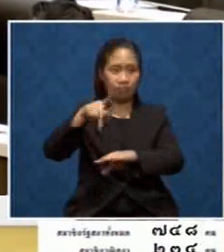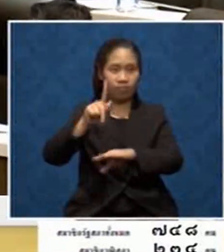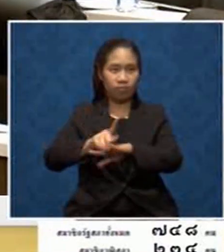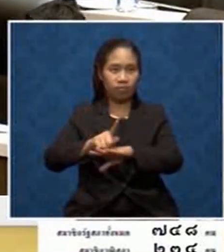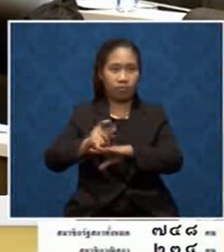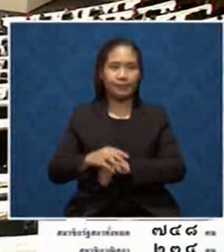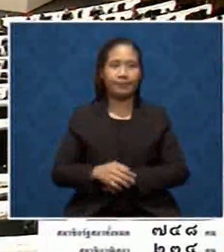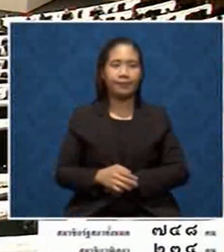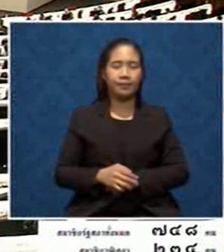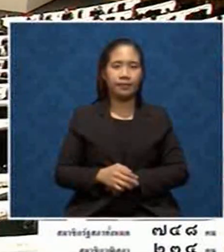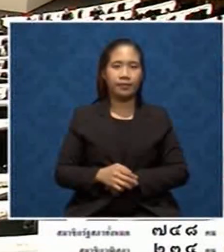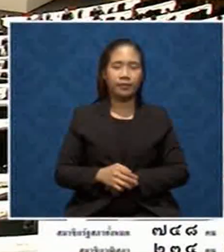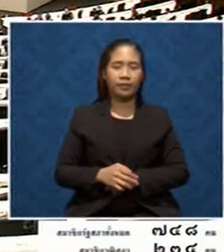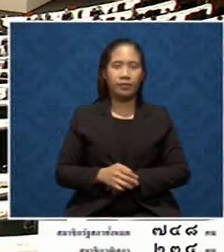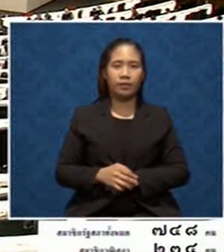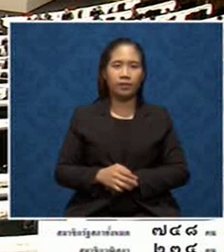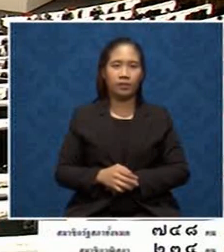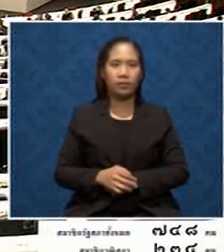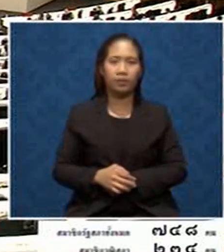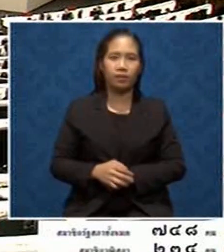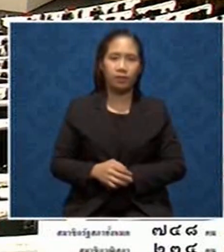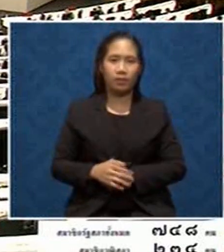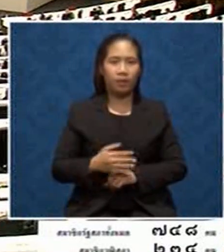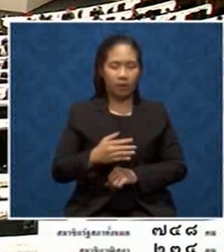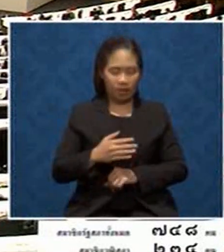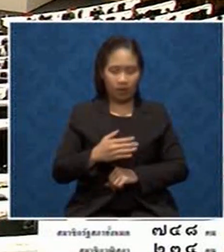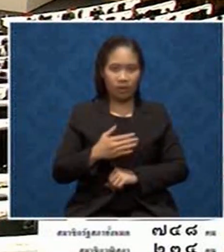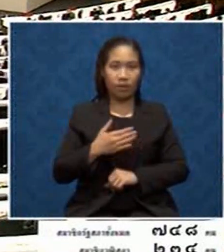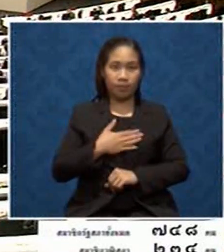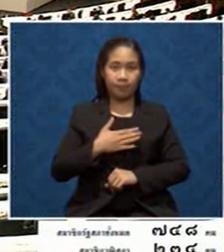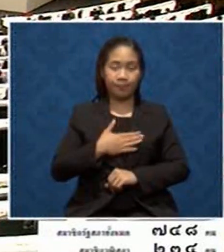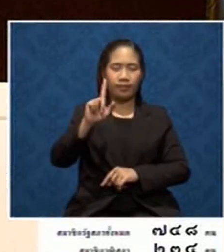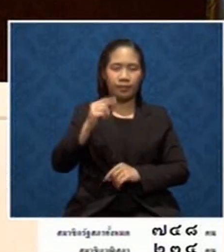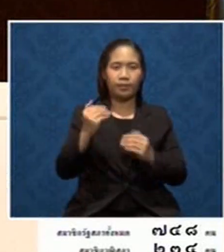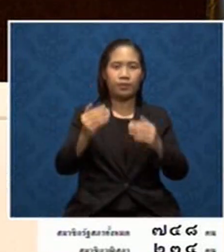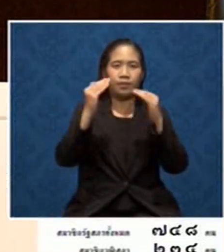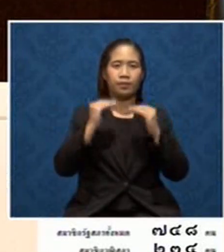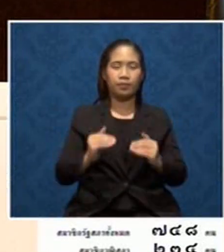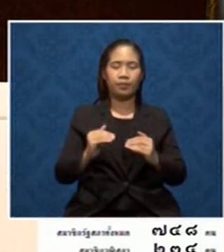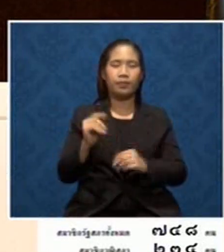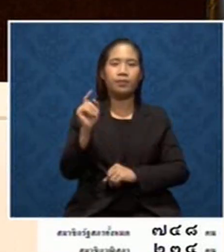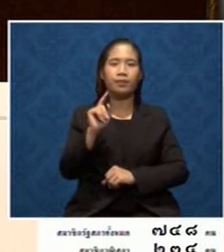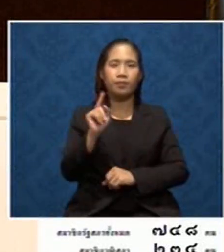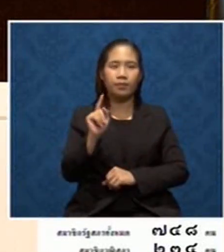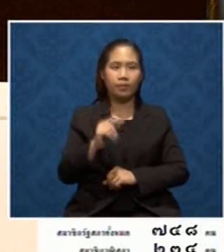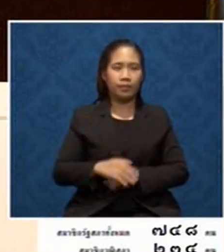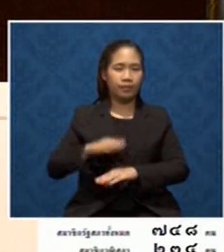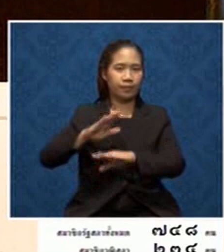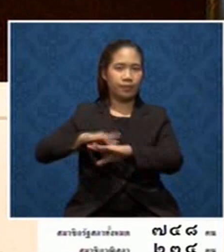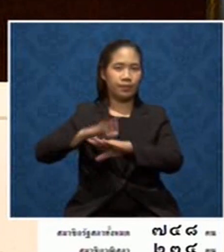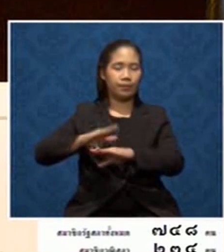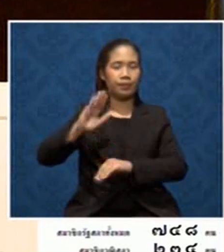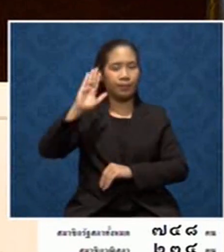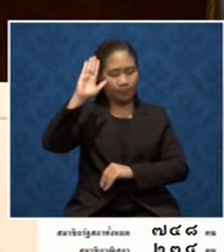คือคุณหมอก็บอกว่าจริงๆก็เป็นอีกทางเลือกหนึ่งนะคะที่จะเปิดช่องทางให้กับรัฐบาลเสียงข้างน้อยแต่ต้องรอ